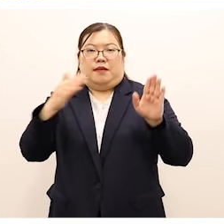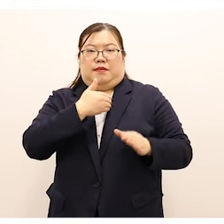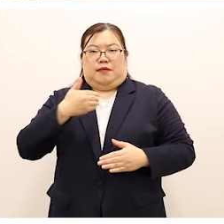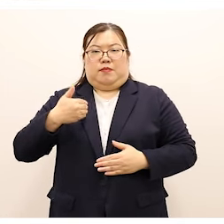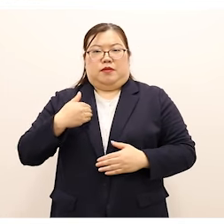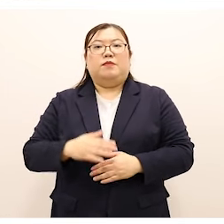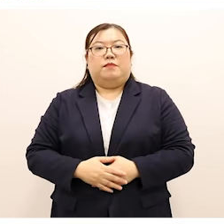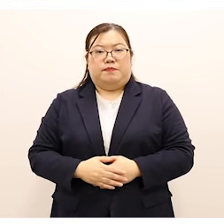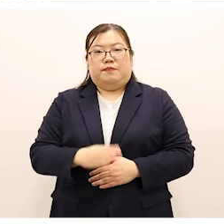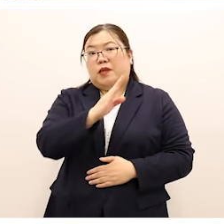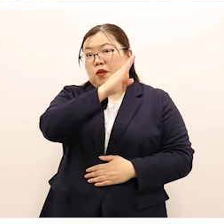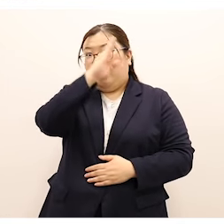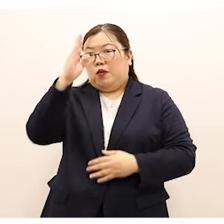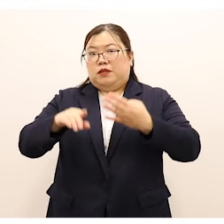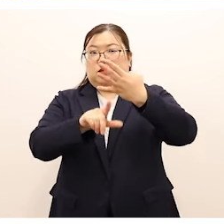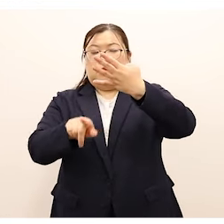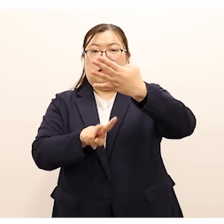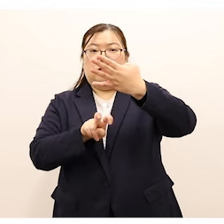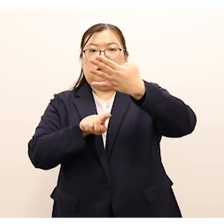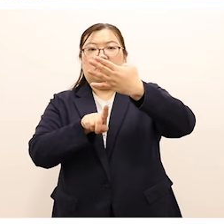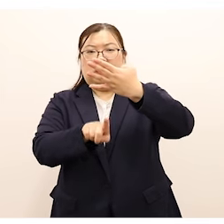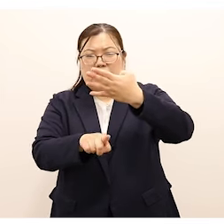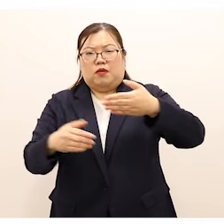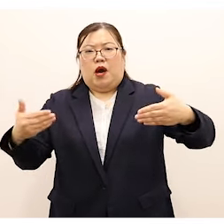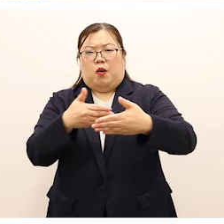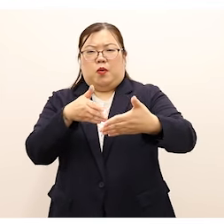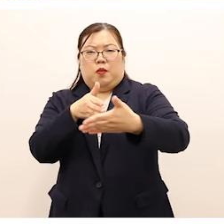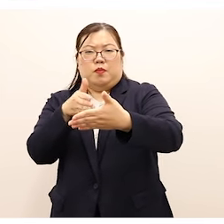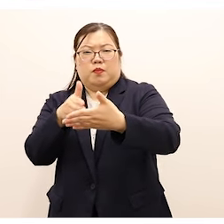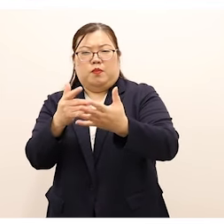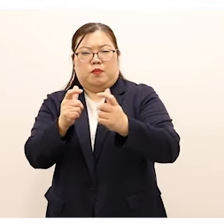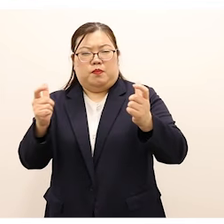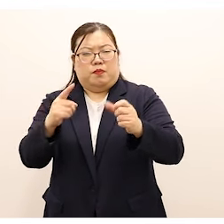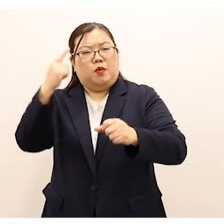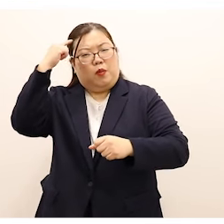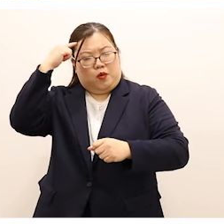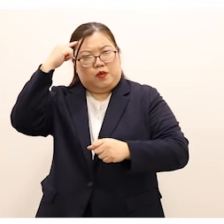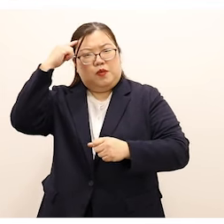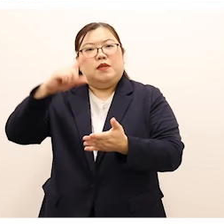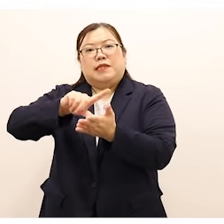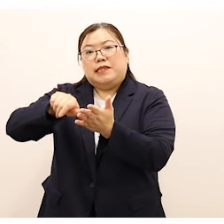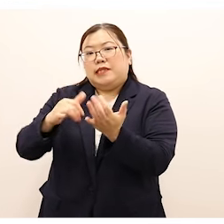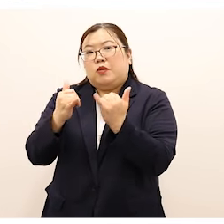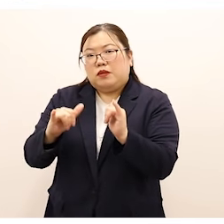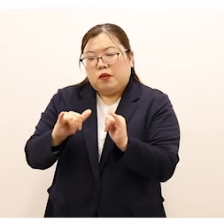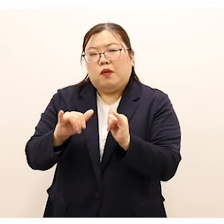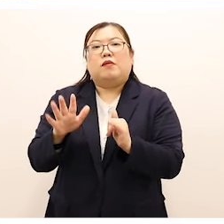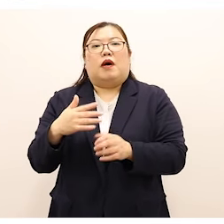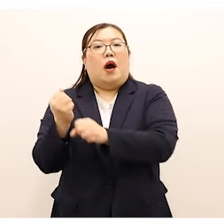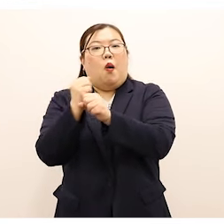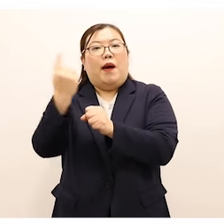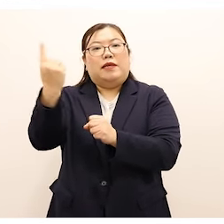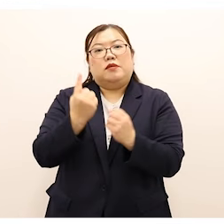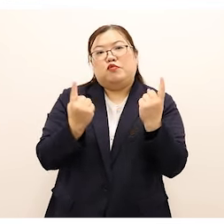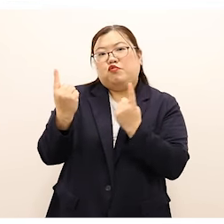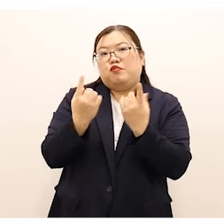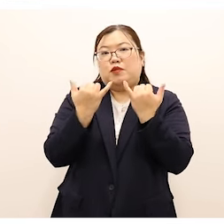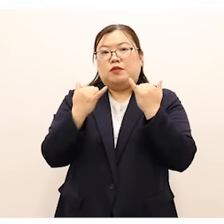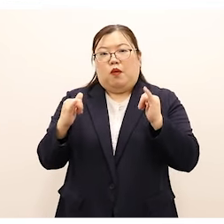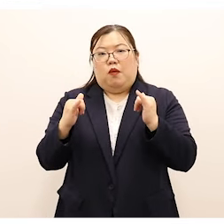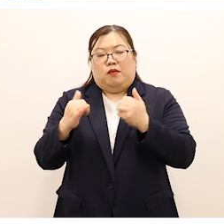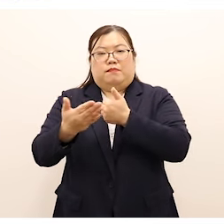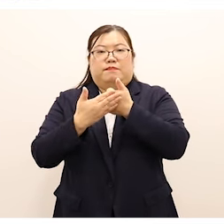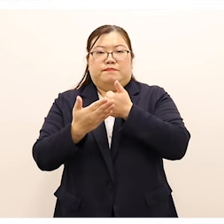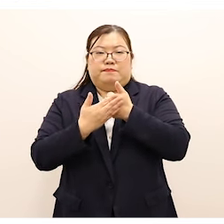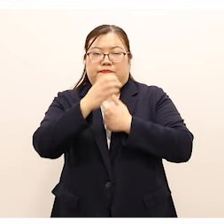ております。当日は交通規制もございますので、市民の皆様、次にお越しの皆様方のご理解と